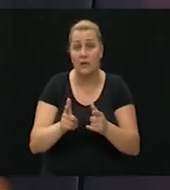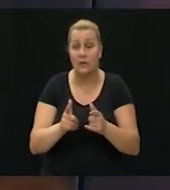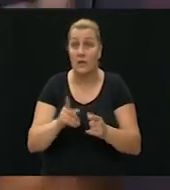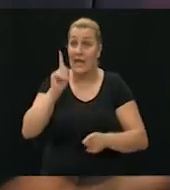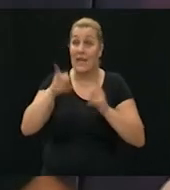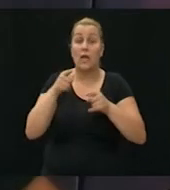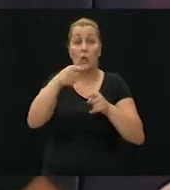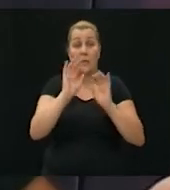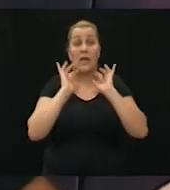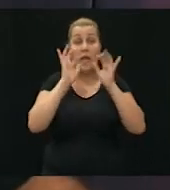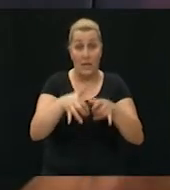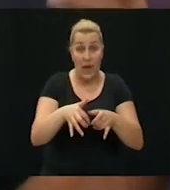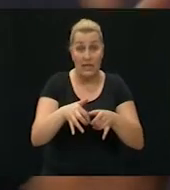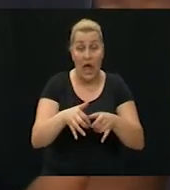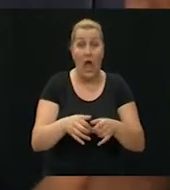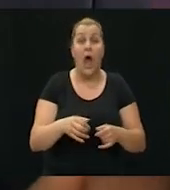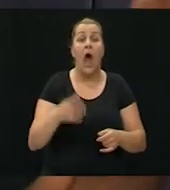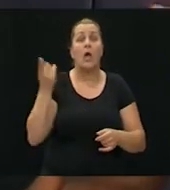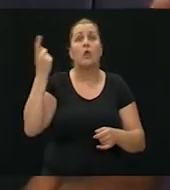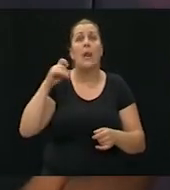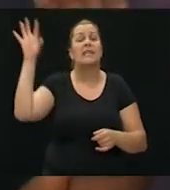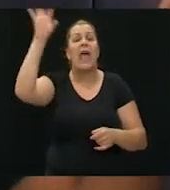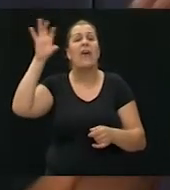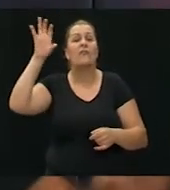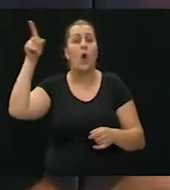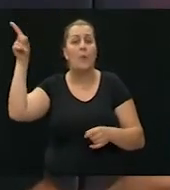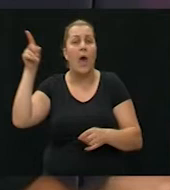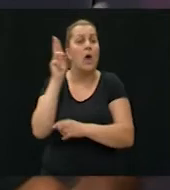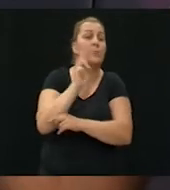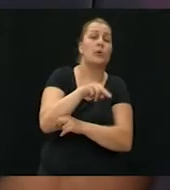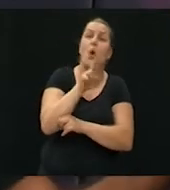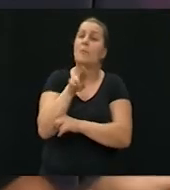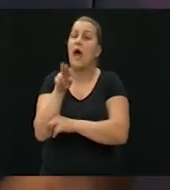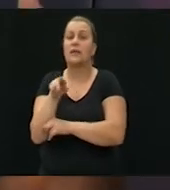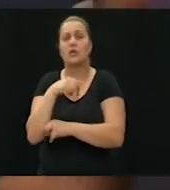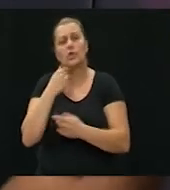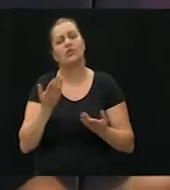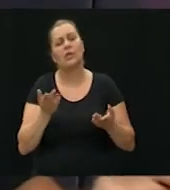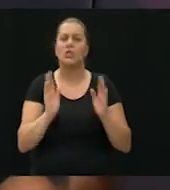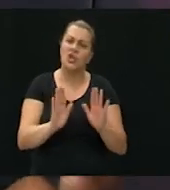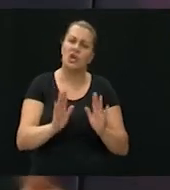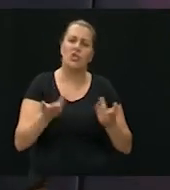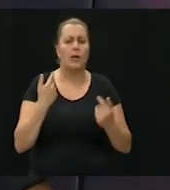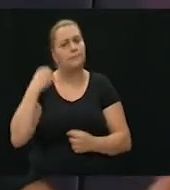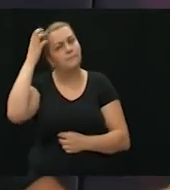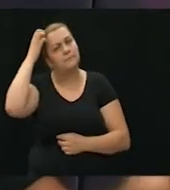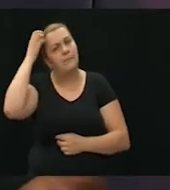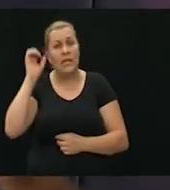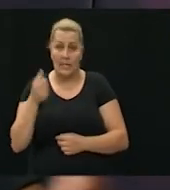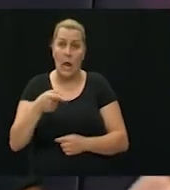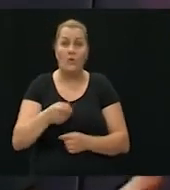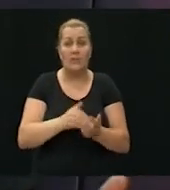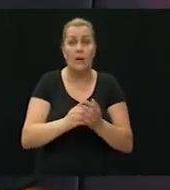napada, dođete europski promatrač, kaže čekajte, stanite, primirje se. Neka on to sve zauzme pa ćemo se dogovarati. To je tako izgleda. I onda smo